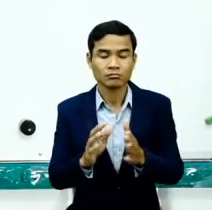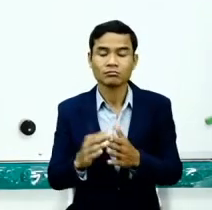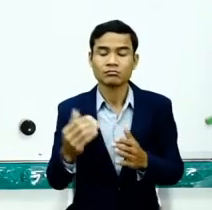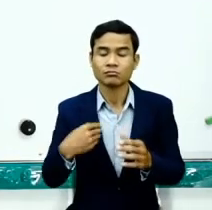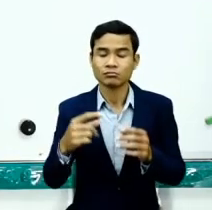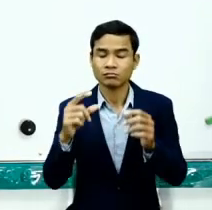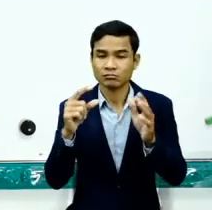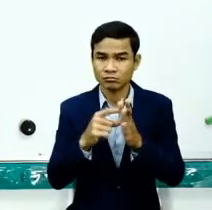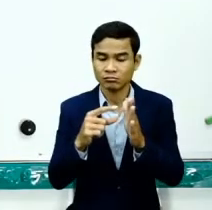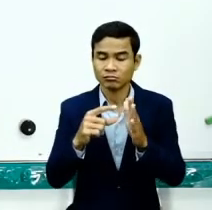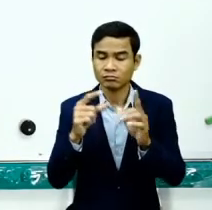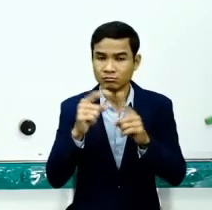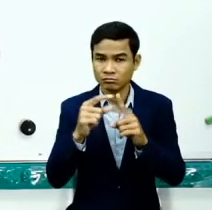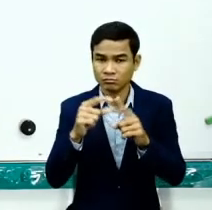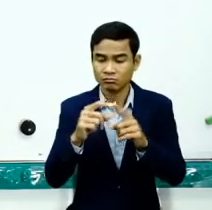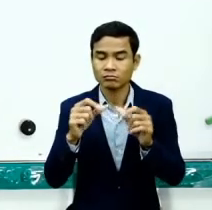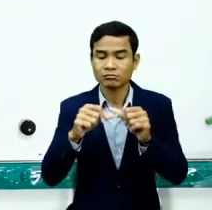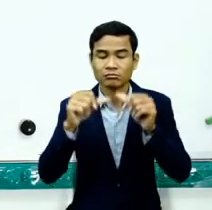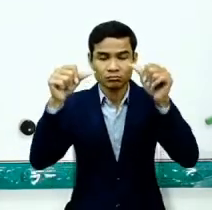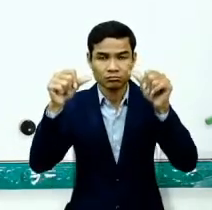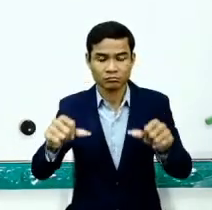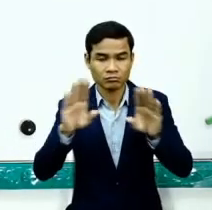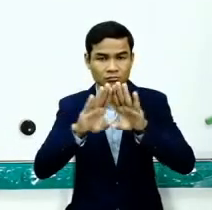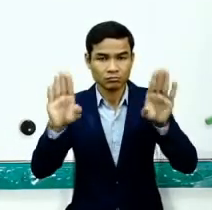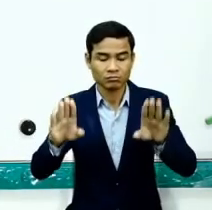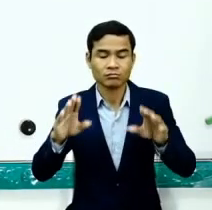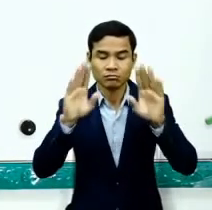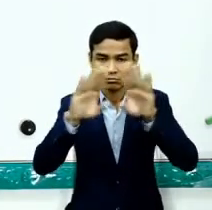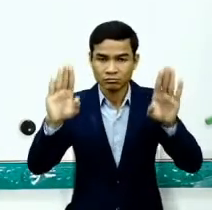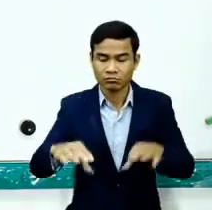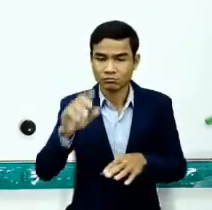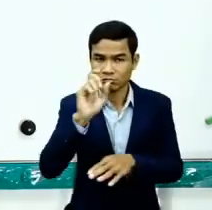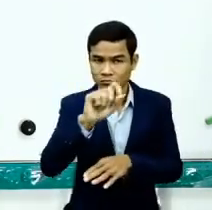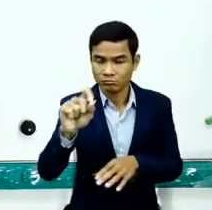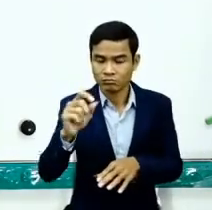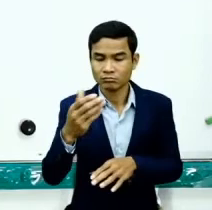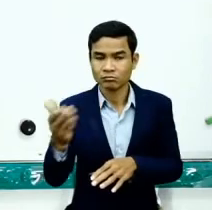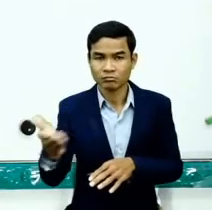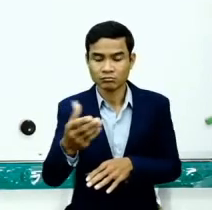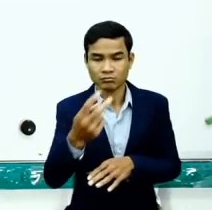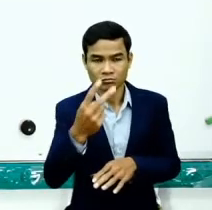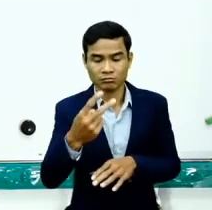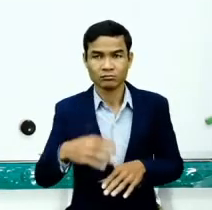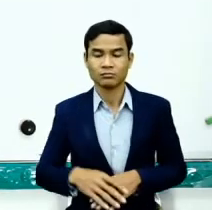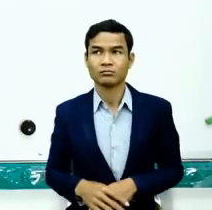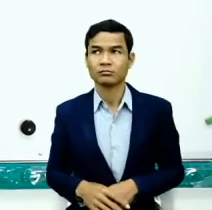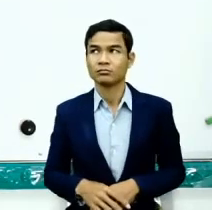ốt nấy này lừa cả đá khiến bảy ở cốt mưa khơi tỉnh ở khăn nấy chim mui nâng phía ốt